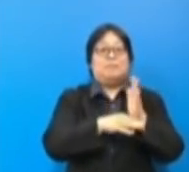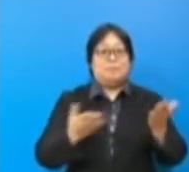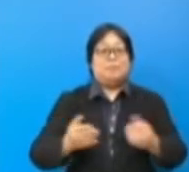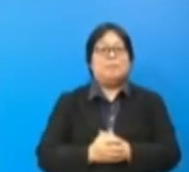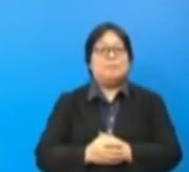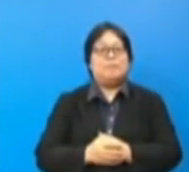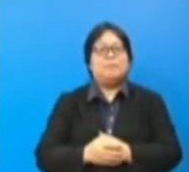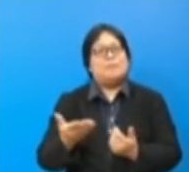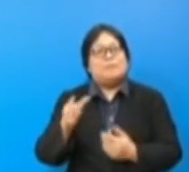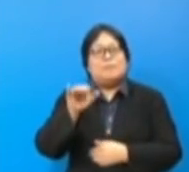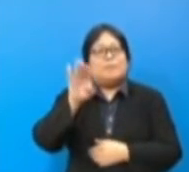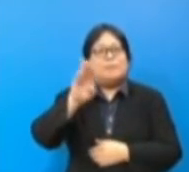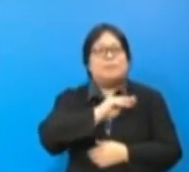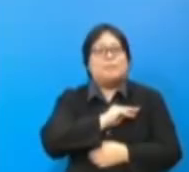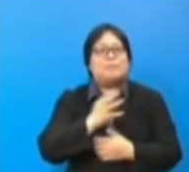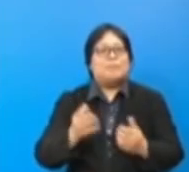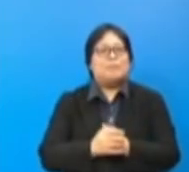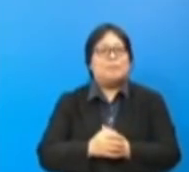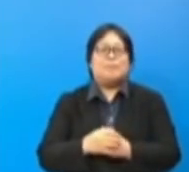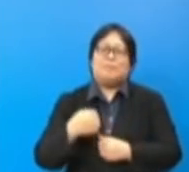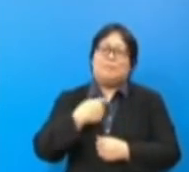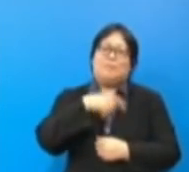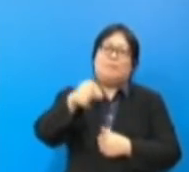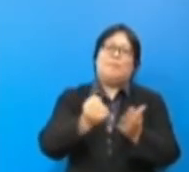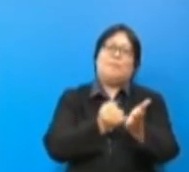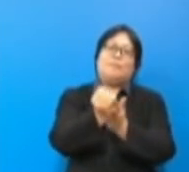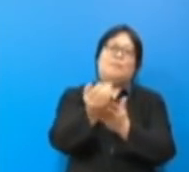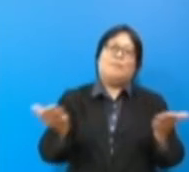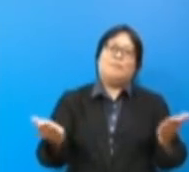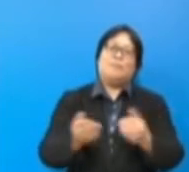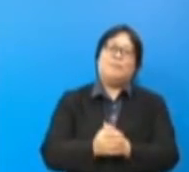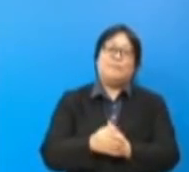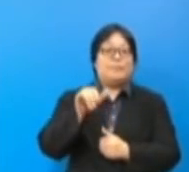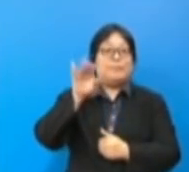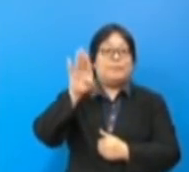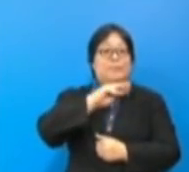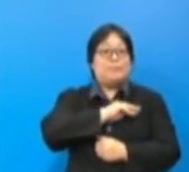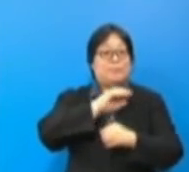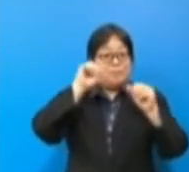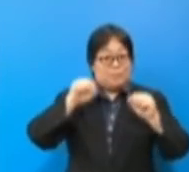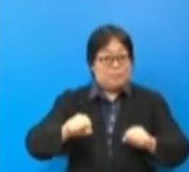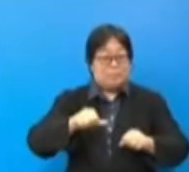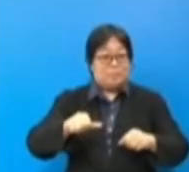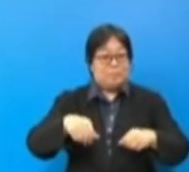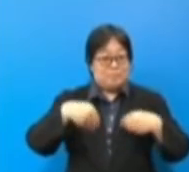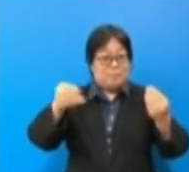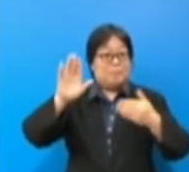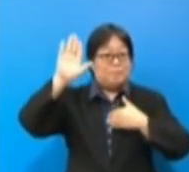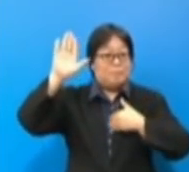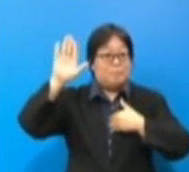yang mau menteri Mari kita betul Serang Hai sama Adek mau membenci boleh memberi jaminan